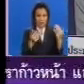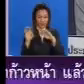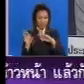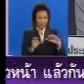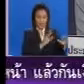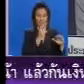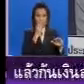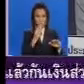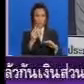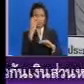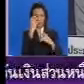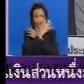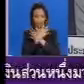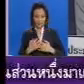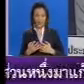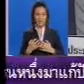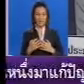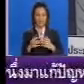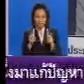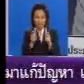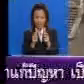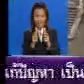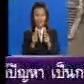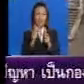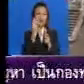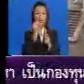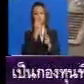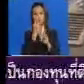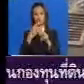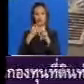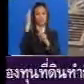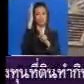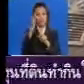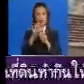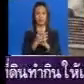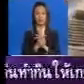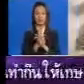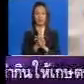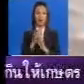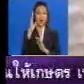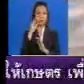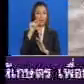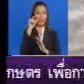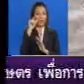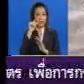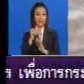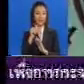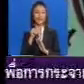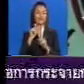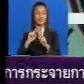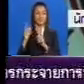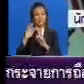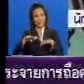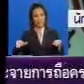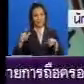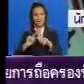เป็นกรณีพิเศษอีกครั้งในวันเกิดของแพนด้าน้อยในช่วงเดือนหน้าค่ะผู้ปกครองและเด็กๆค่ะได้ตื่นเต้นนะคะ